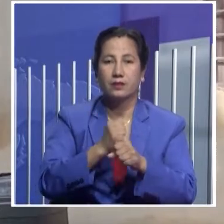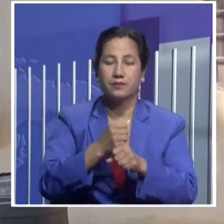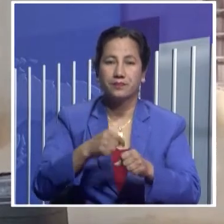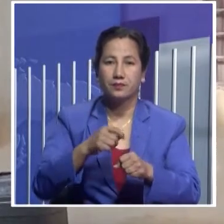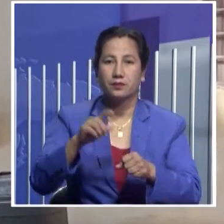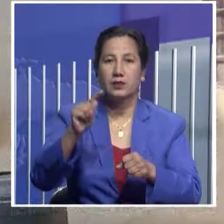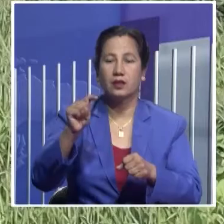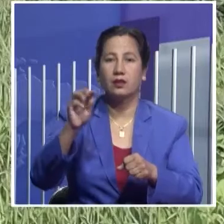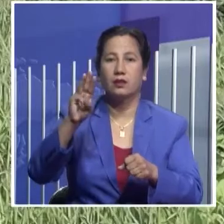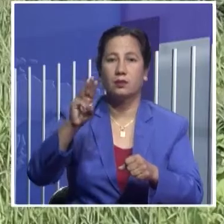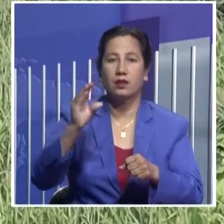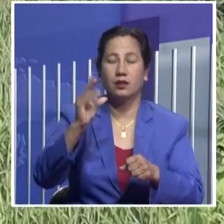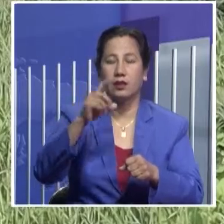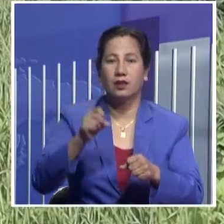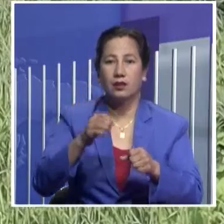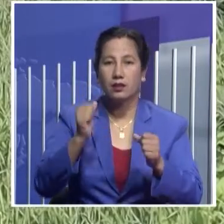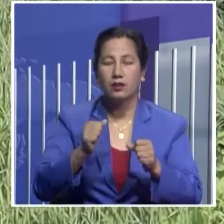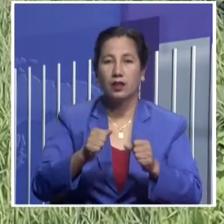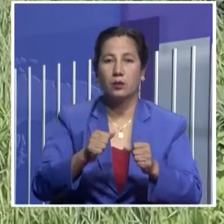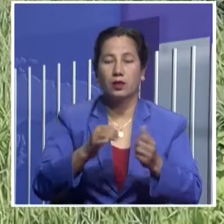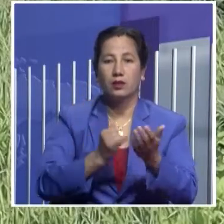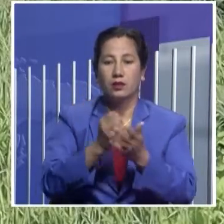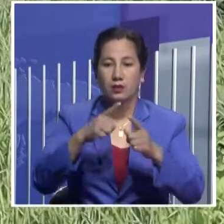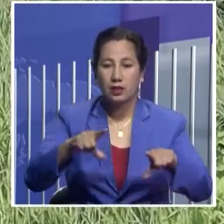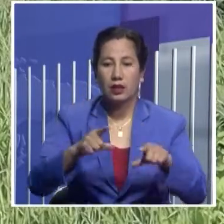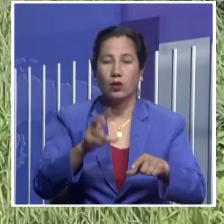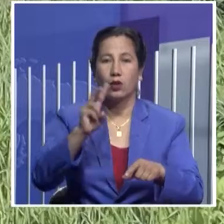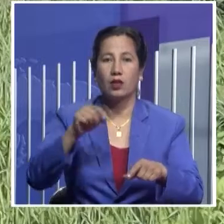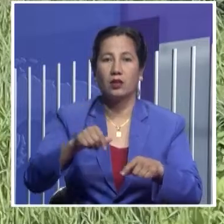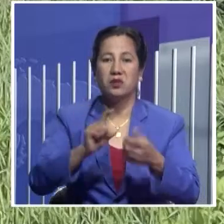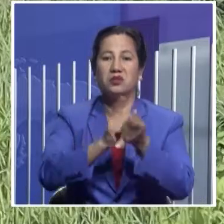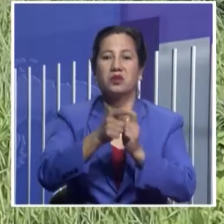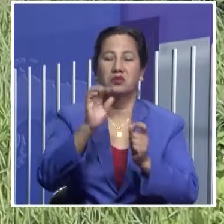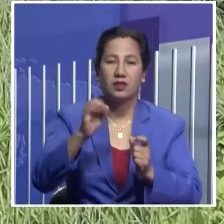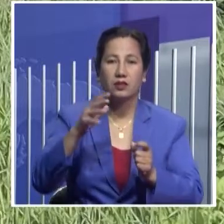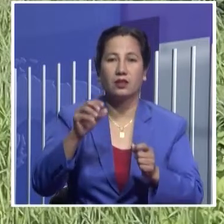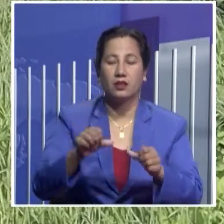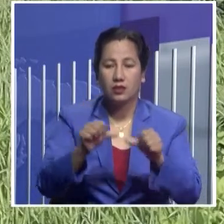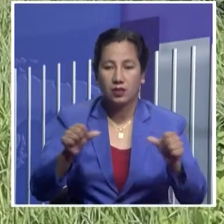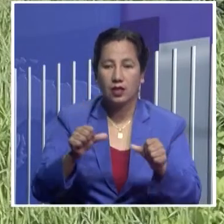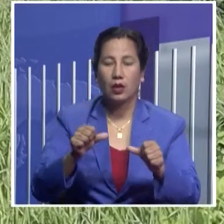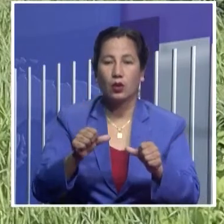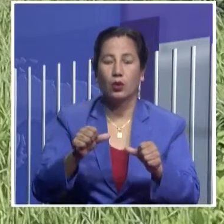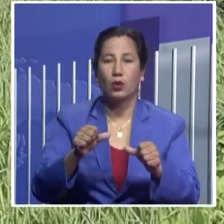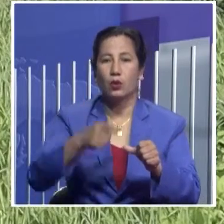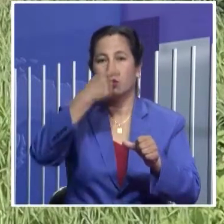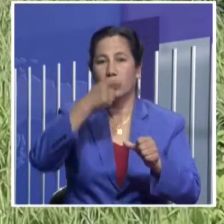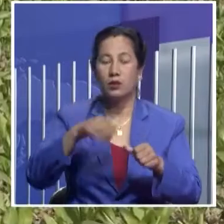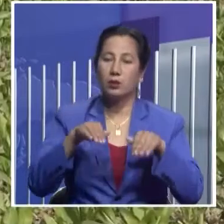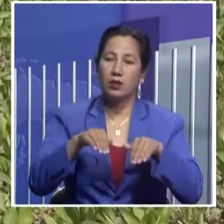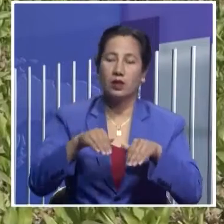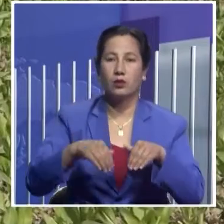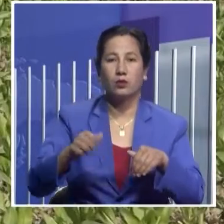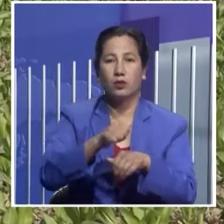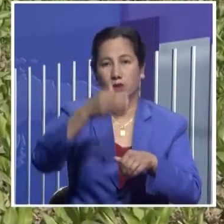पनि खेतीपातीमा संलग्न भएका भूमिहीन किसानको अवस्था अहिले पनि सुधार हुन सकिरहेको छैन। जग्गाको मालिक बन्ने पर्खाइमा रहेका उनीहरूको